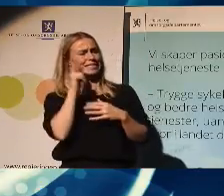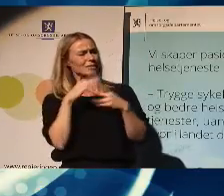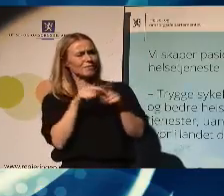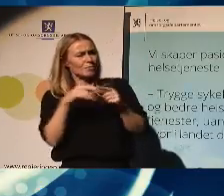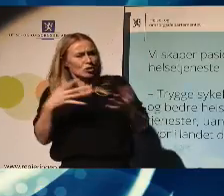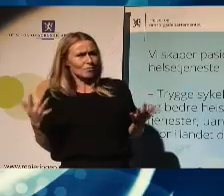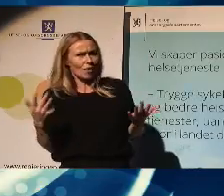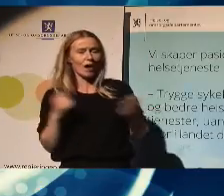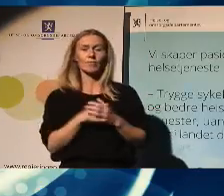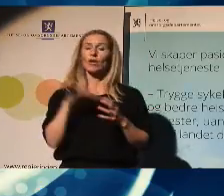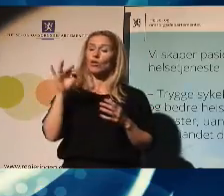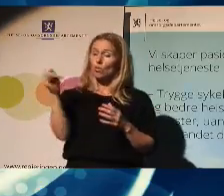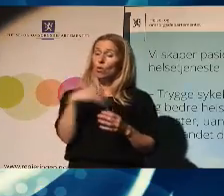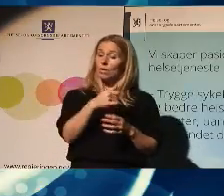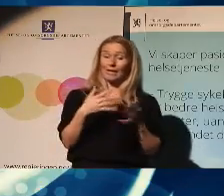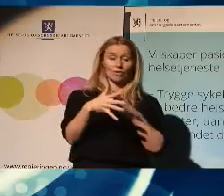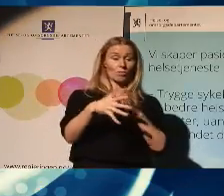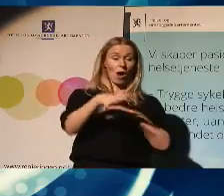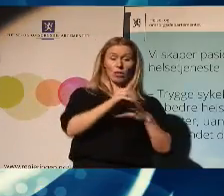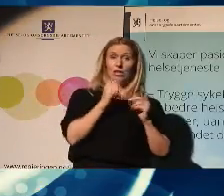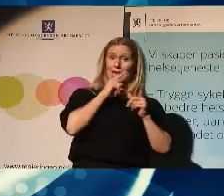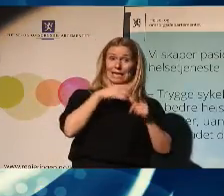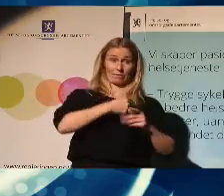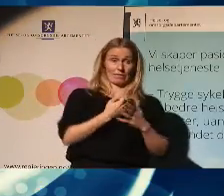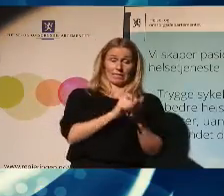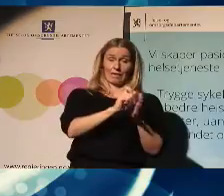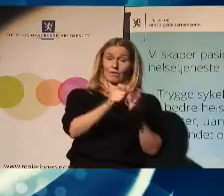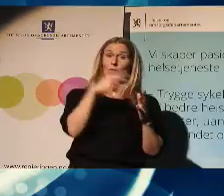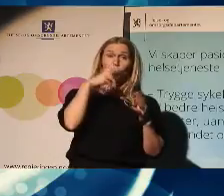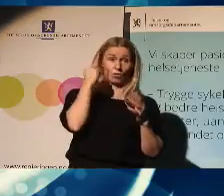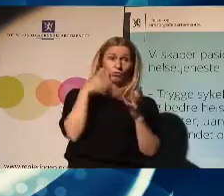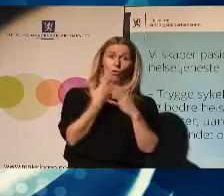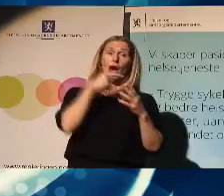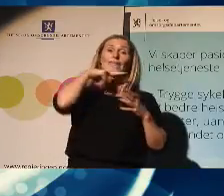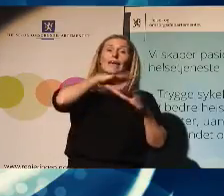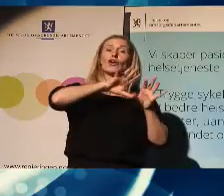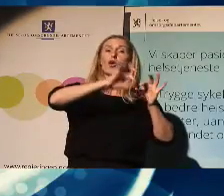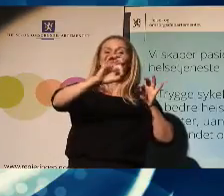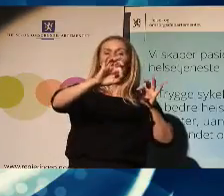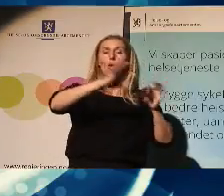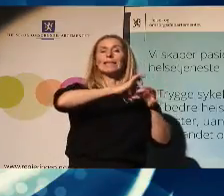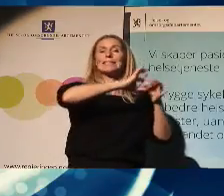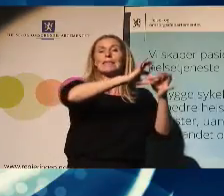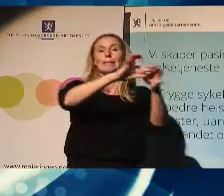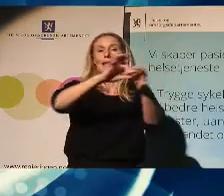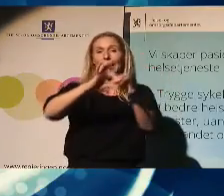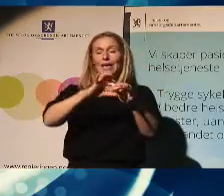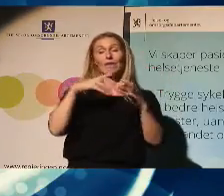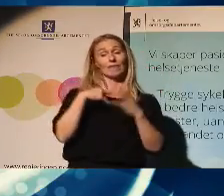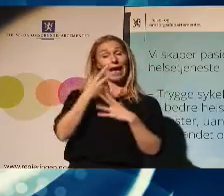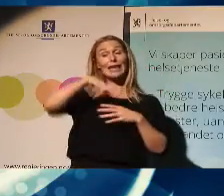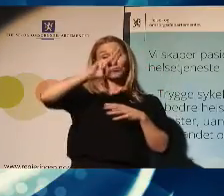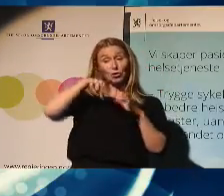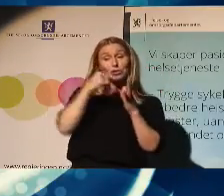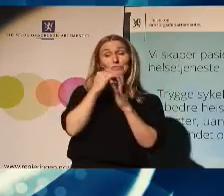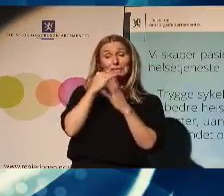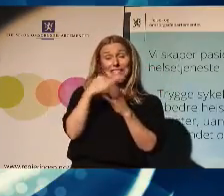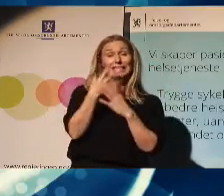vi har jo prøvd å ha en rød tråd da, gjennom alle meldingene, og det synes jeg det har vi klart. Altså, jeg tror vi må si at vi norgesmestre I stortingsmeldinger med røde